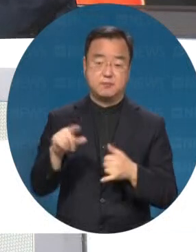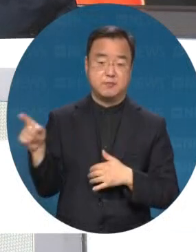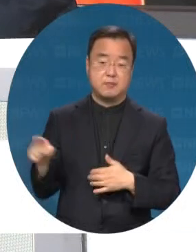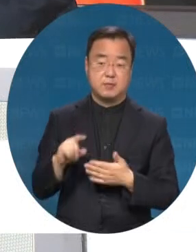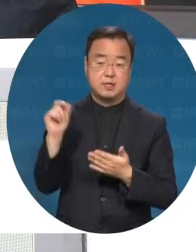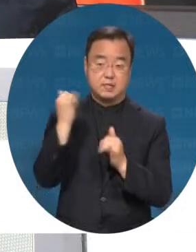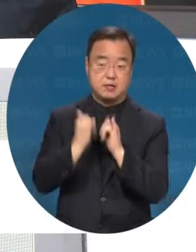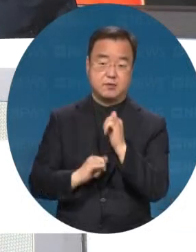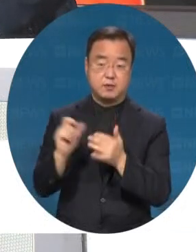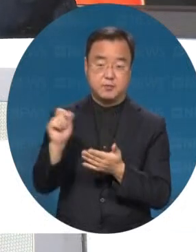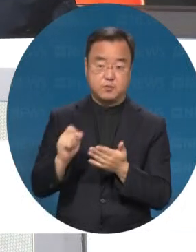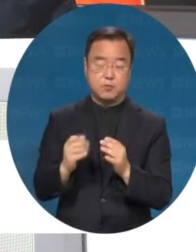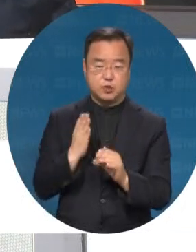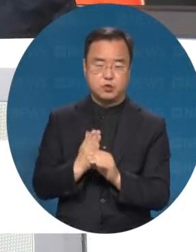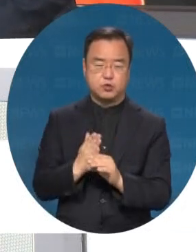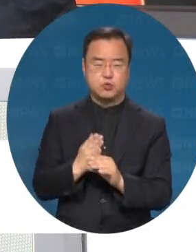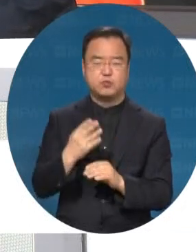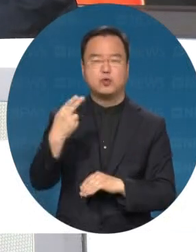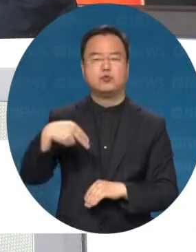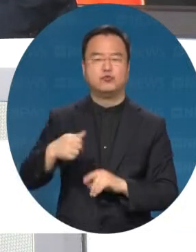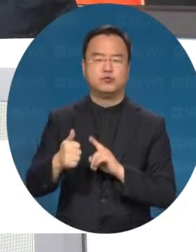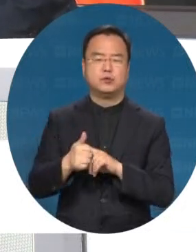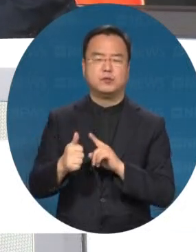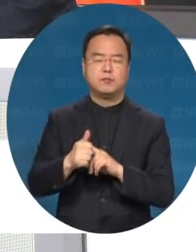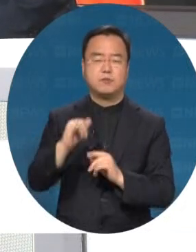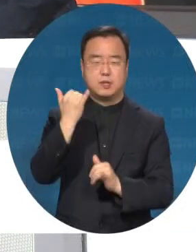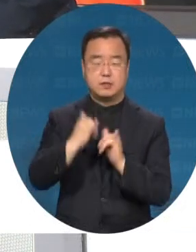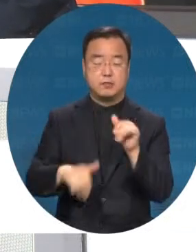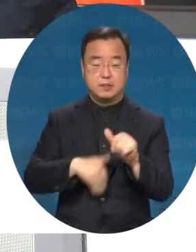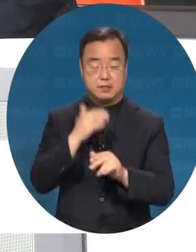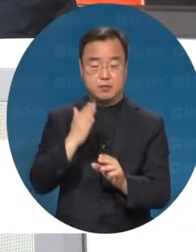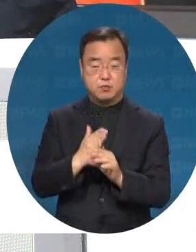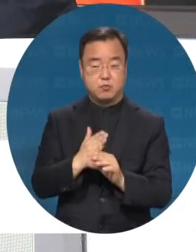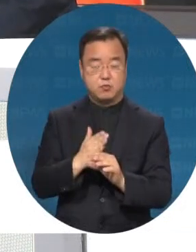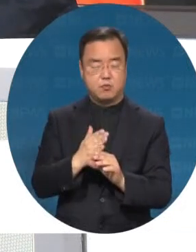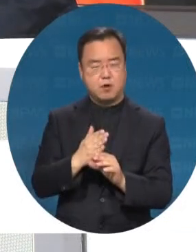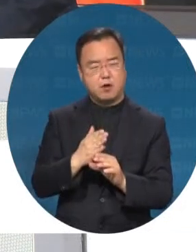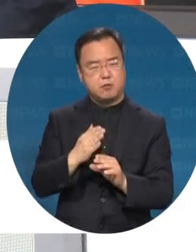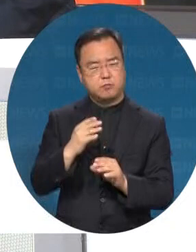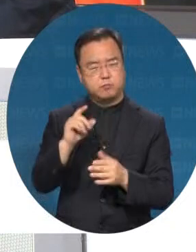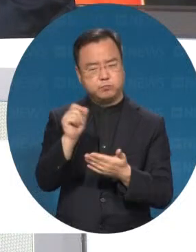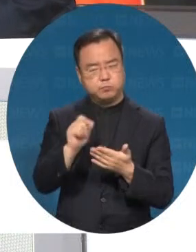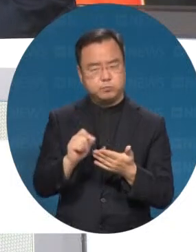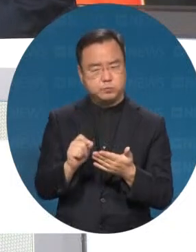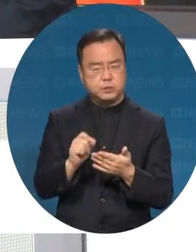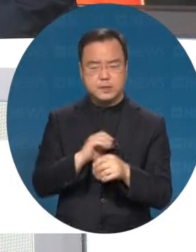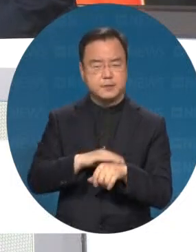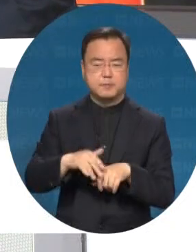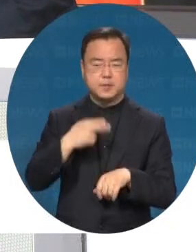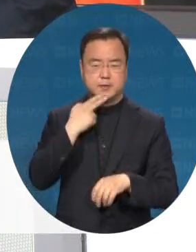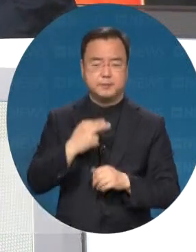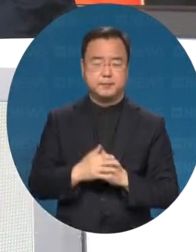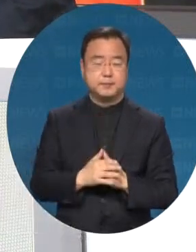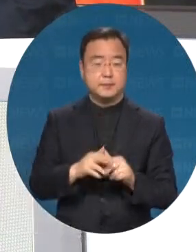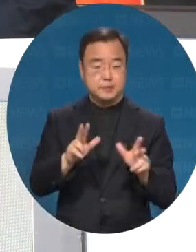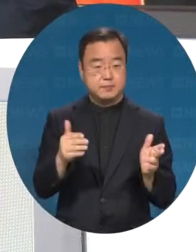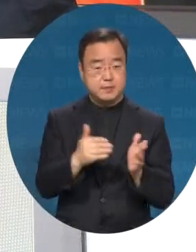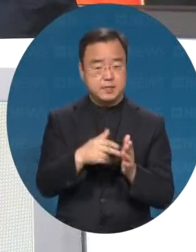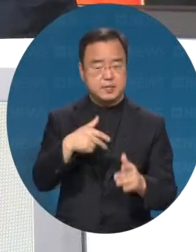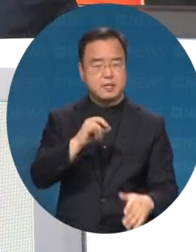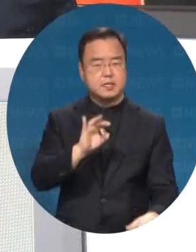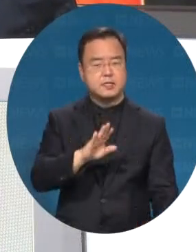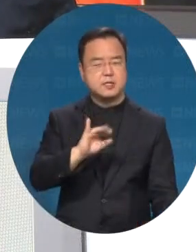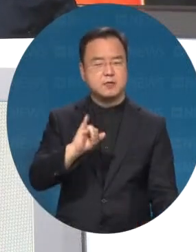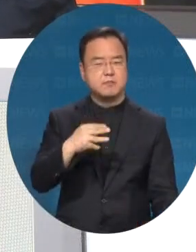많이 역사적으로 왜곡된 그런 경우가 되겠습니다 네 그동안은이 징비록이나